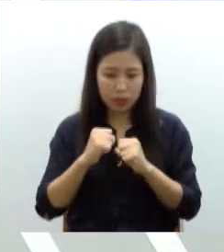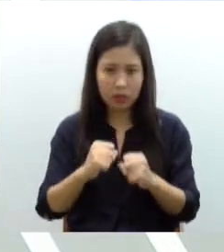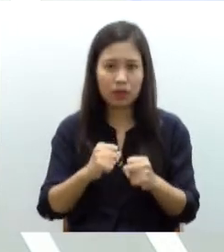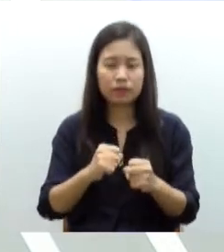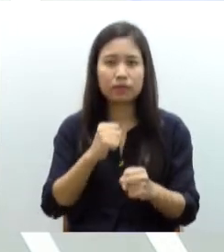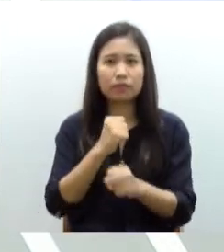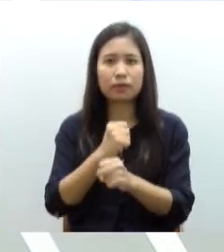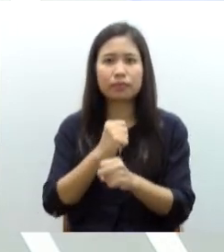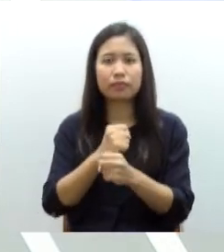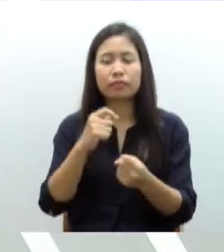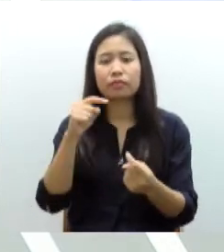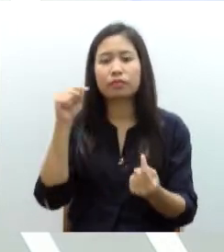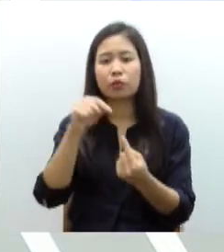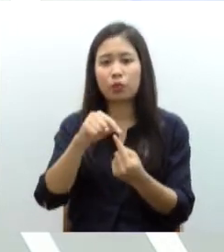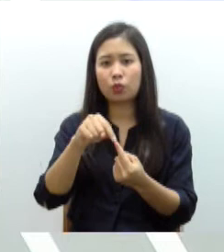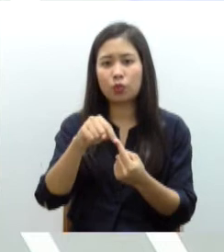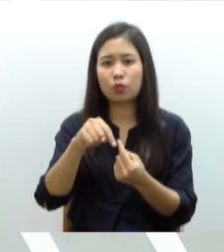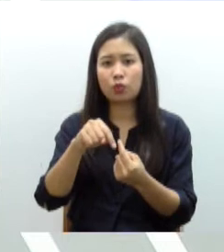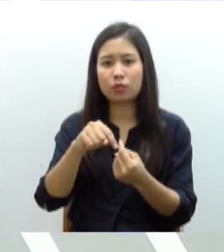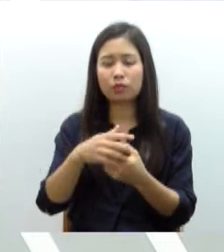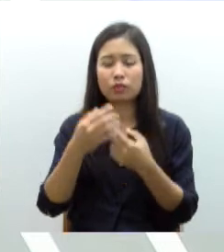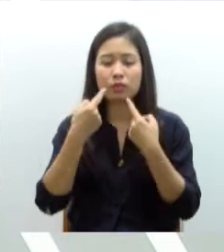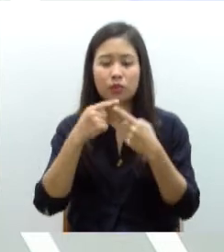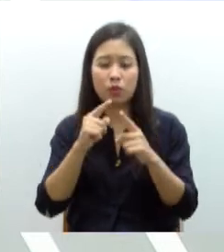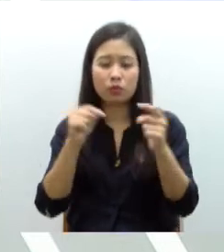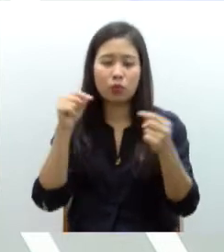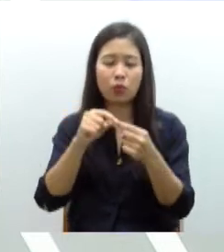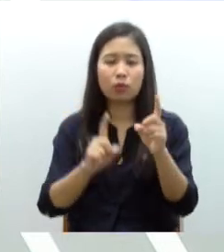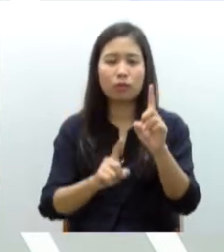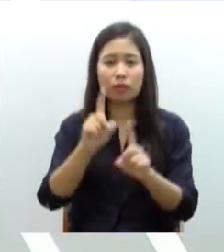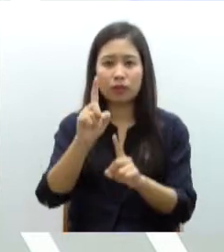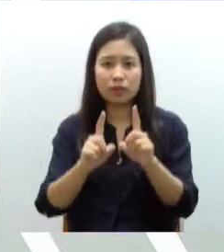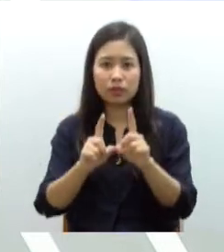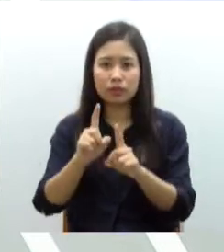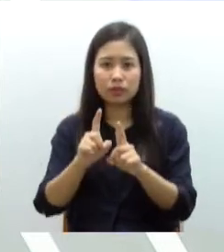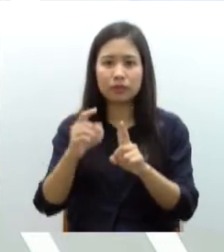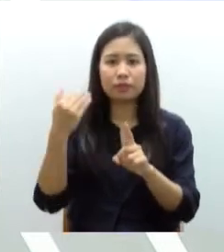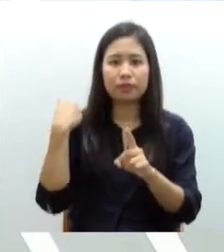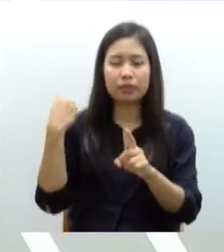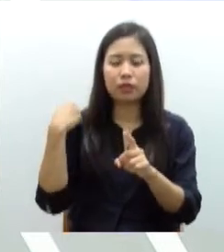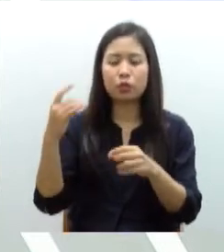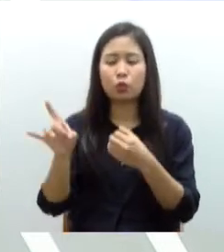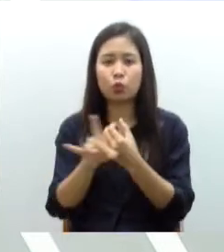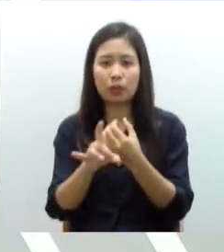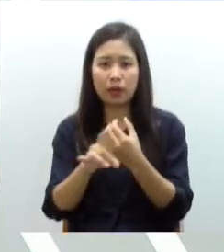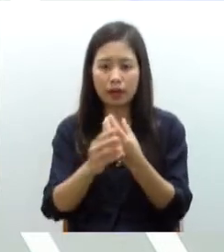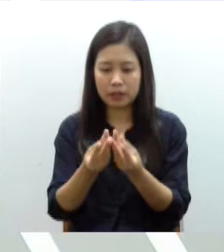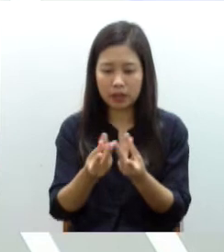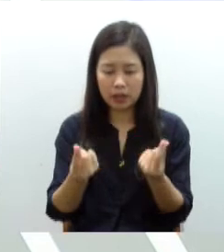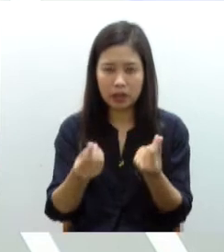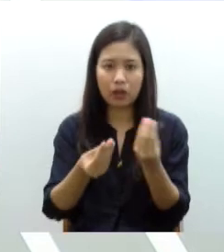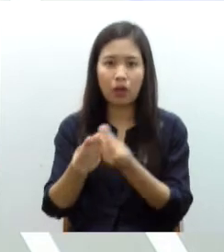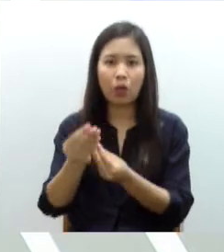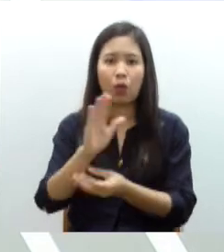ครับเพื่ออะไรครับเพื่อจะตอบโจทย์นะฮะในการประเมินเรื่องนี้เนี่ยเพื่อจะตอบโจทย์ว่าพฤติกรรมของประชาชนคนไทยต้องเปลี่ยนนะ